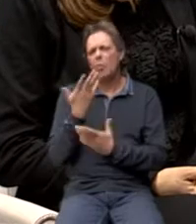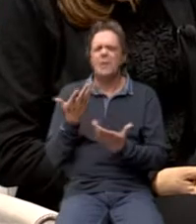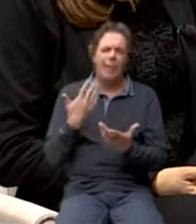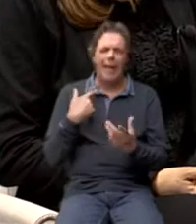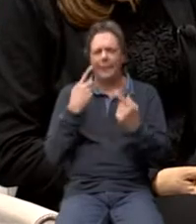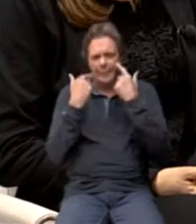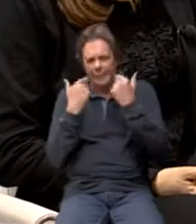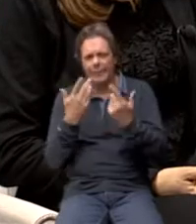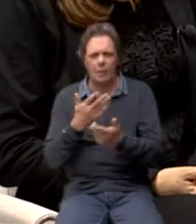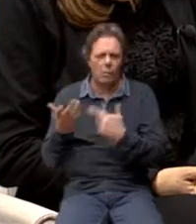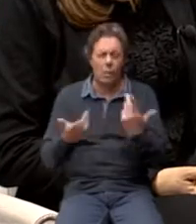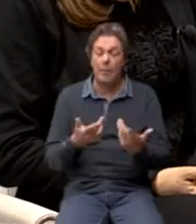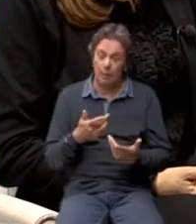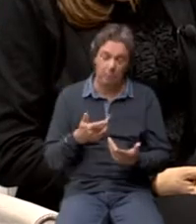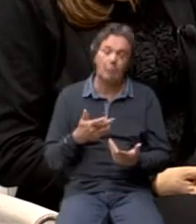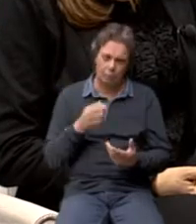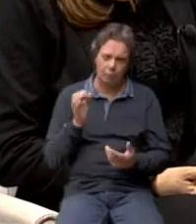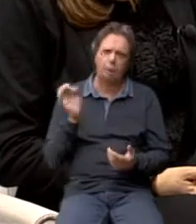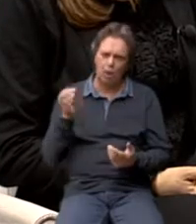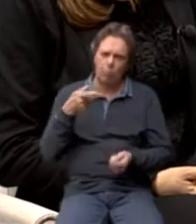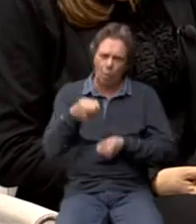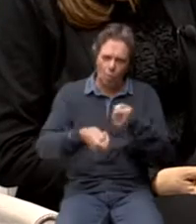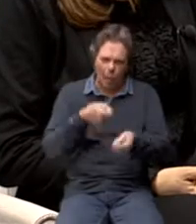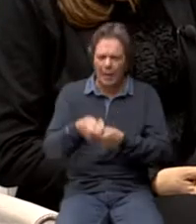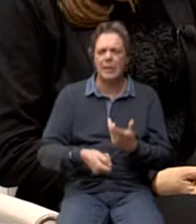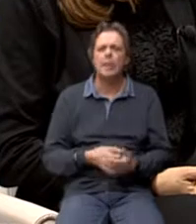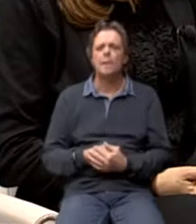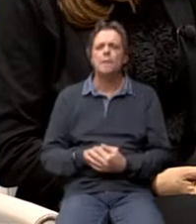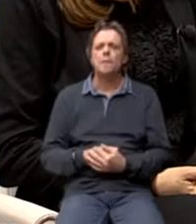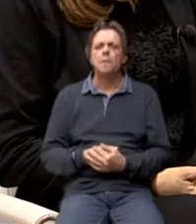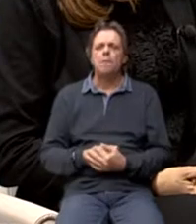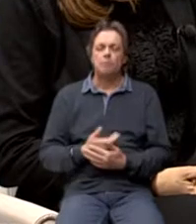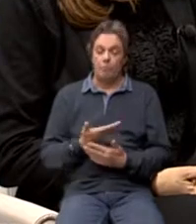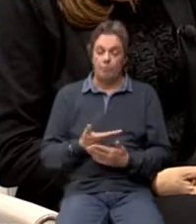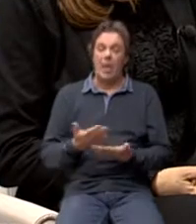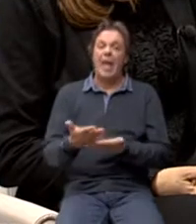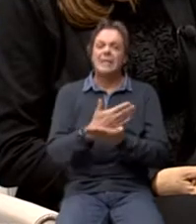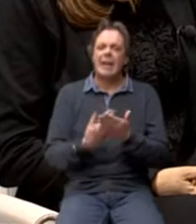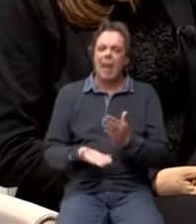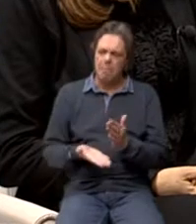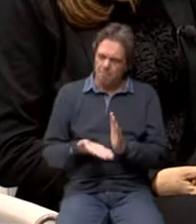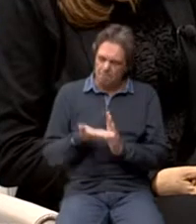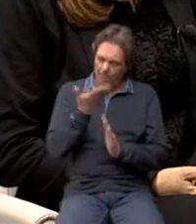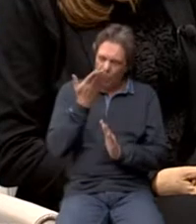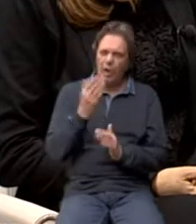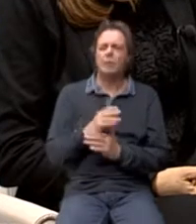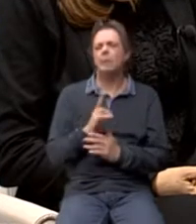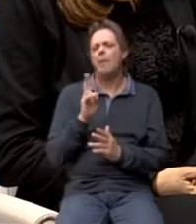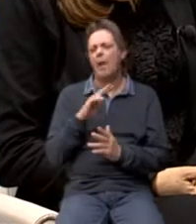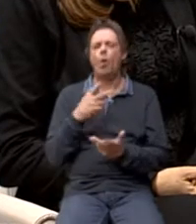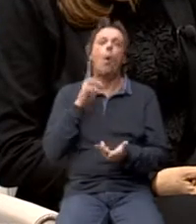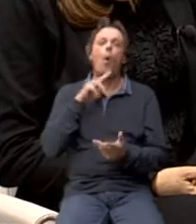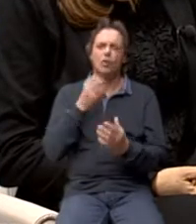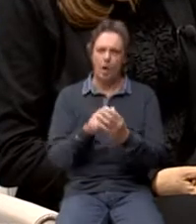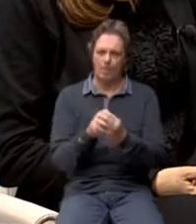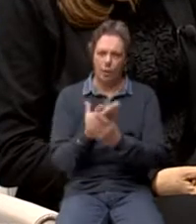kukanje, isplati ulagati, da je zarada vjerojatno veća nego kad govorimo, vi ste govorili o konvencionalnoj proizvodnji,